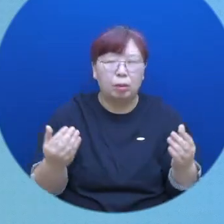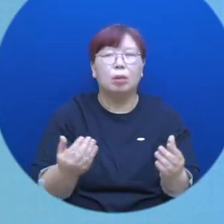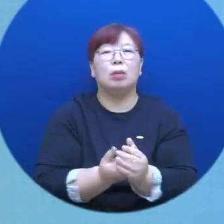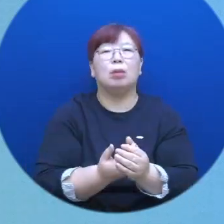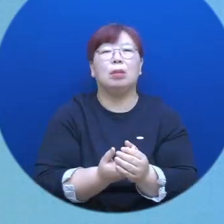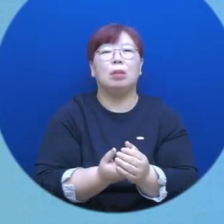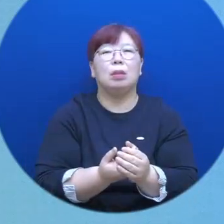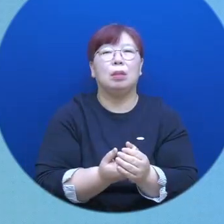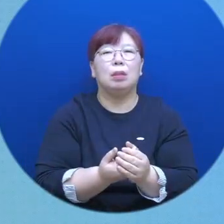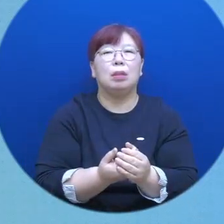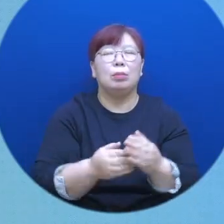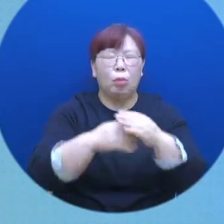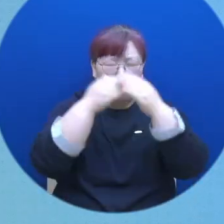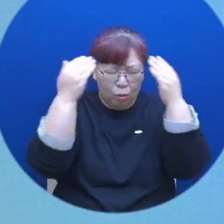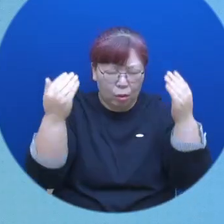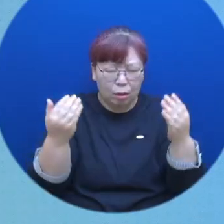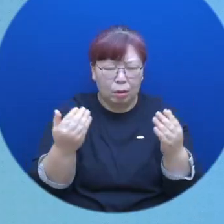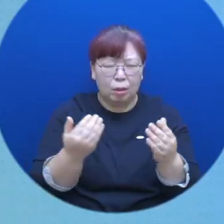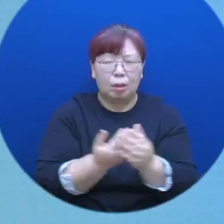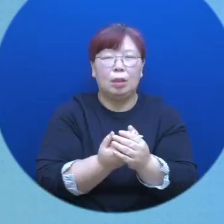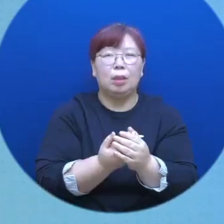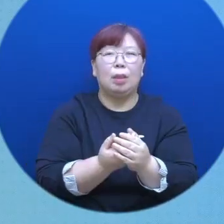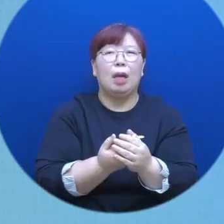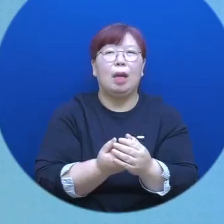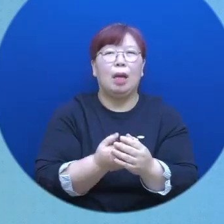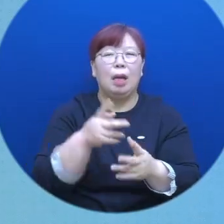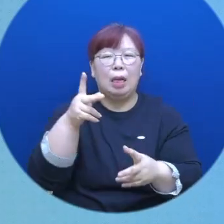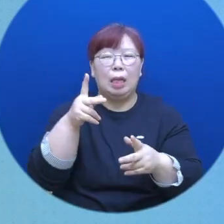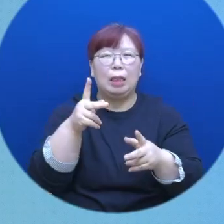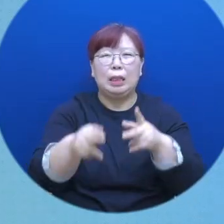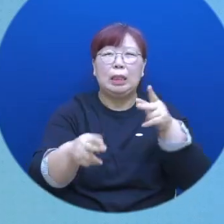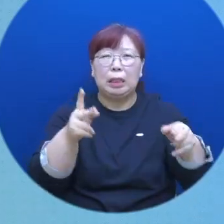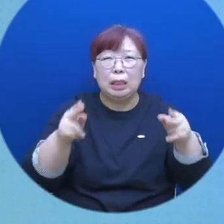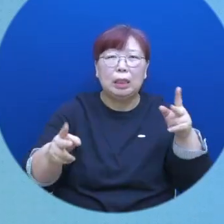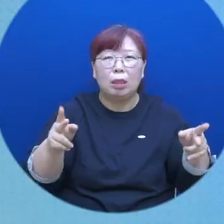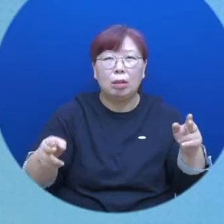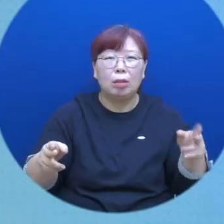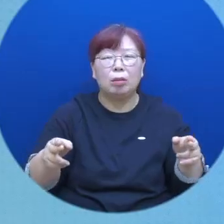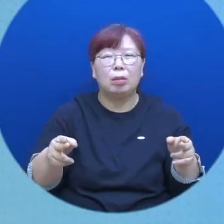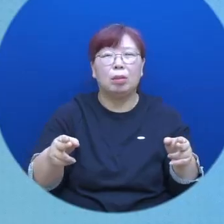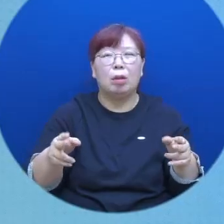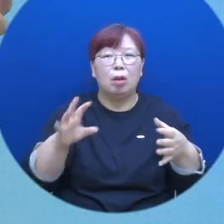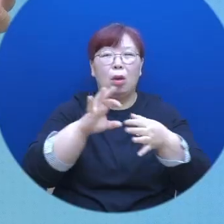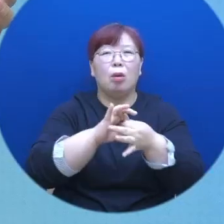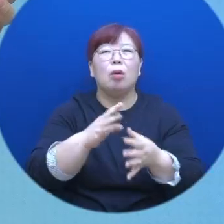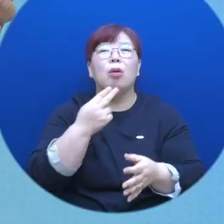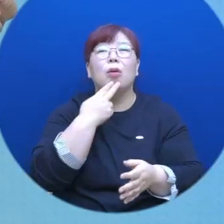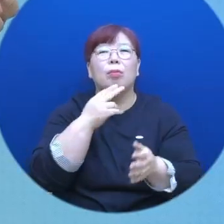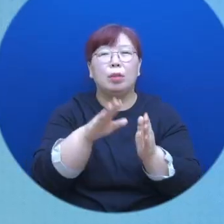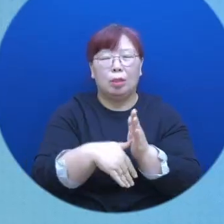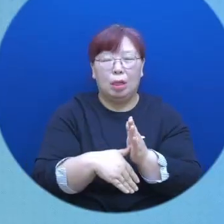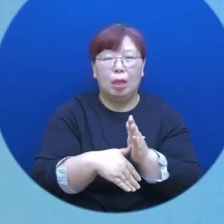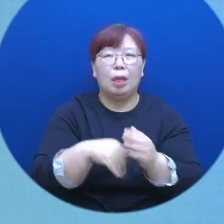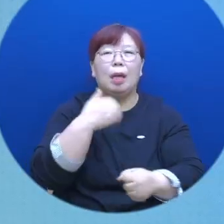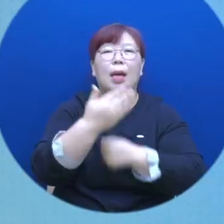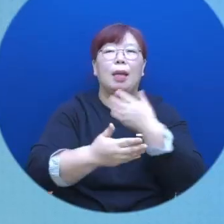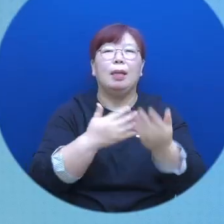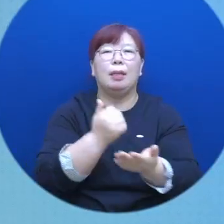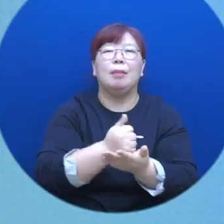다 단절됐을 때 할 수 있는 것, 그것은 하나님 앞에